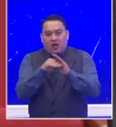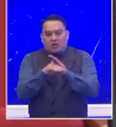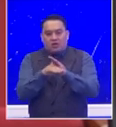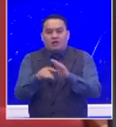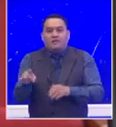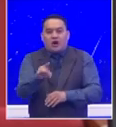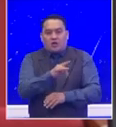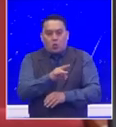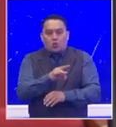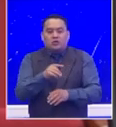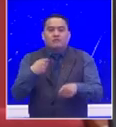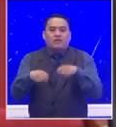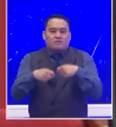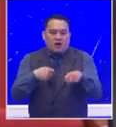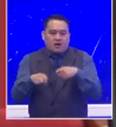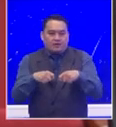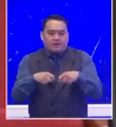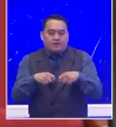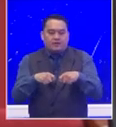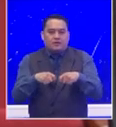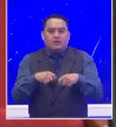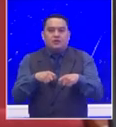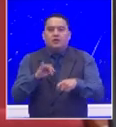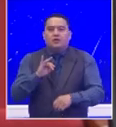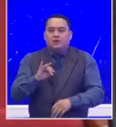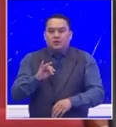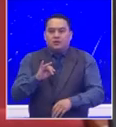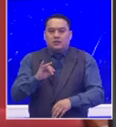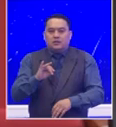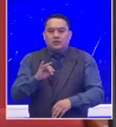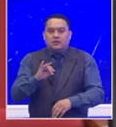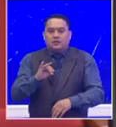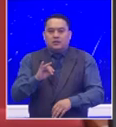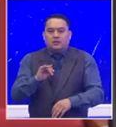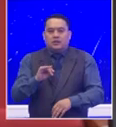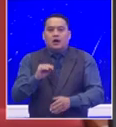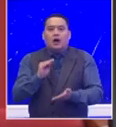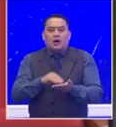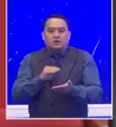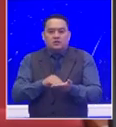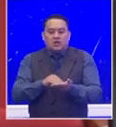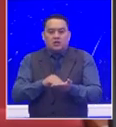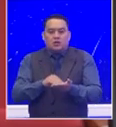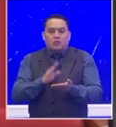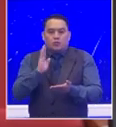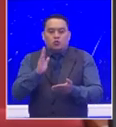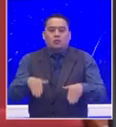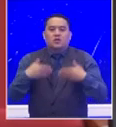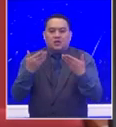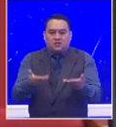в районах наличие товаров и... Их оценка и отчет будут еще представлены